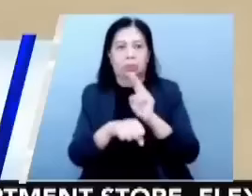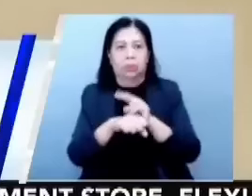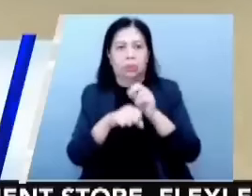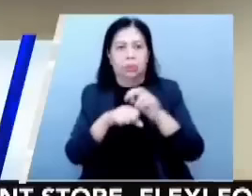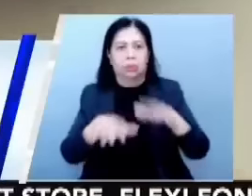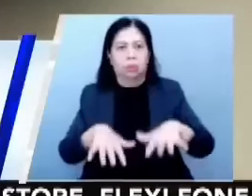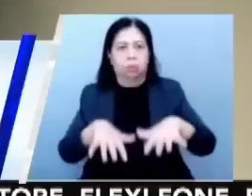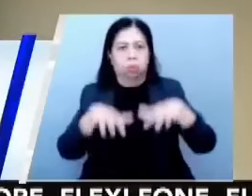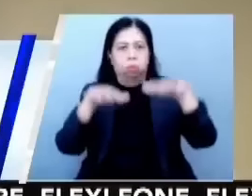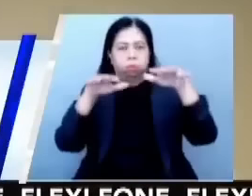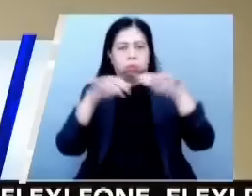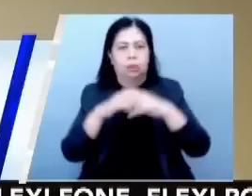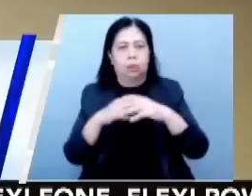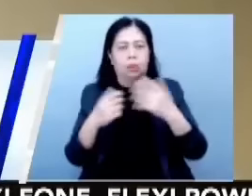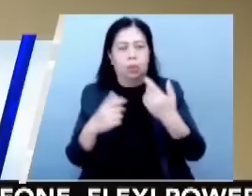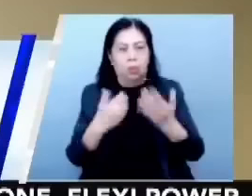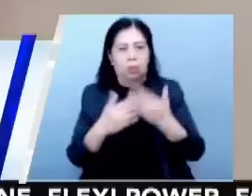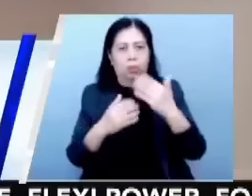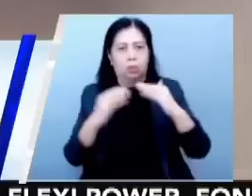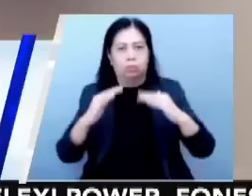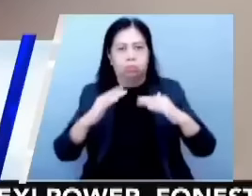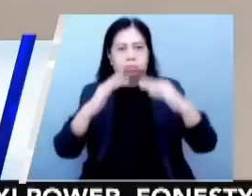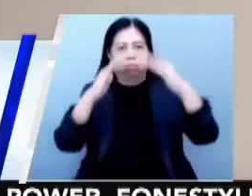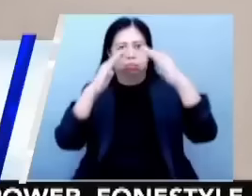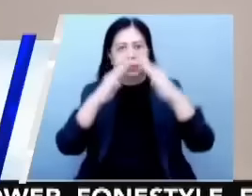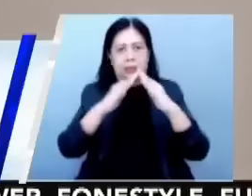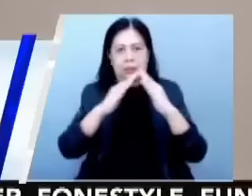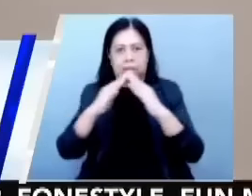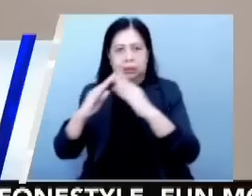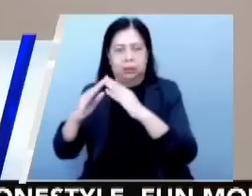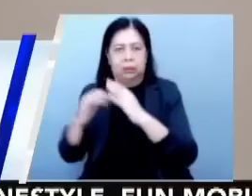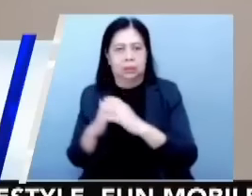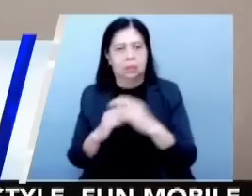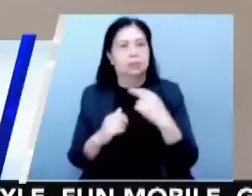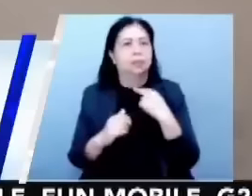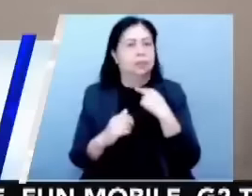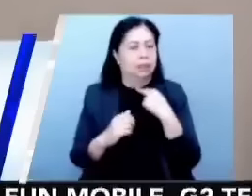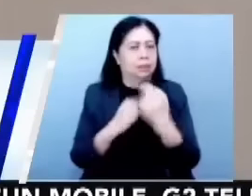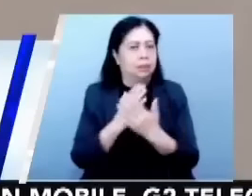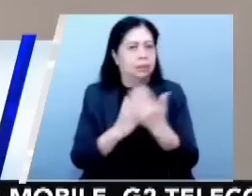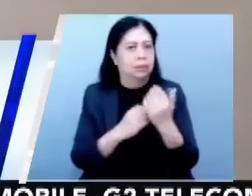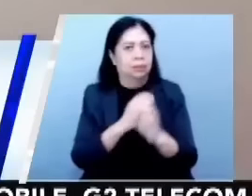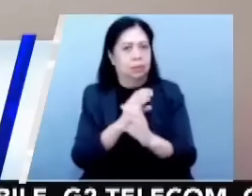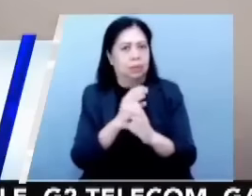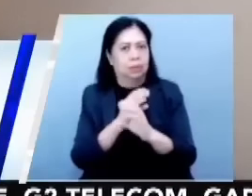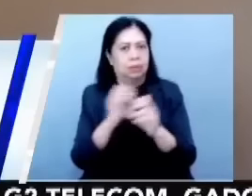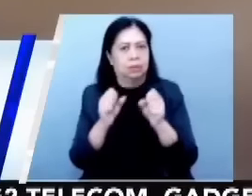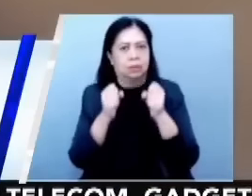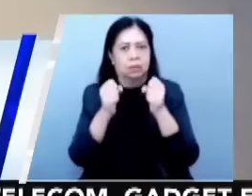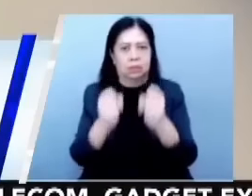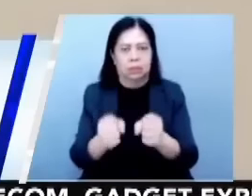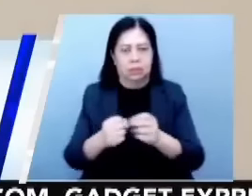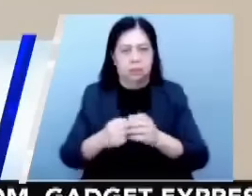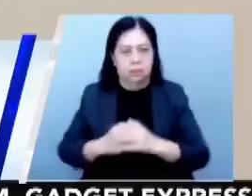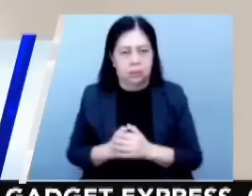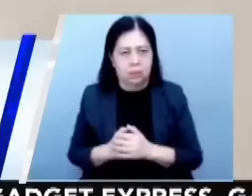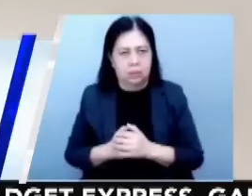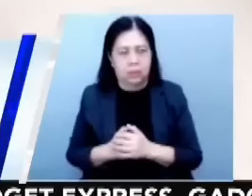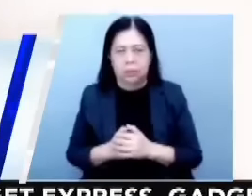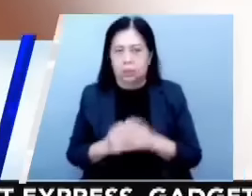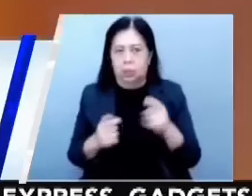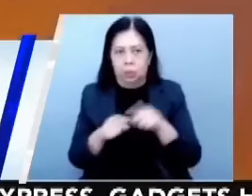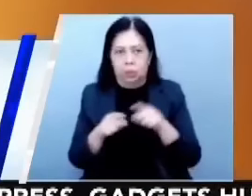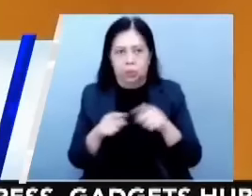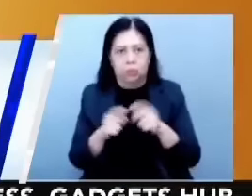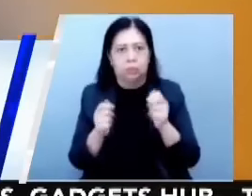halos umabot na sa bubong ng bahay. Nastranded naman ang ilang sasakyan sa kalsada dahil sa baha. Hindi rin nakaligtas maging ang mga alagang baboy